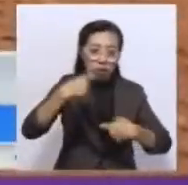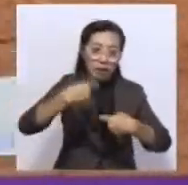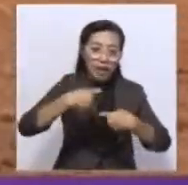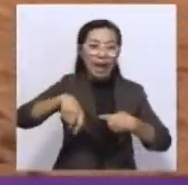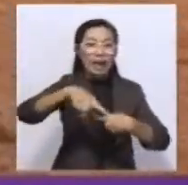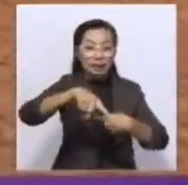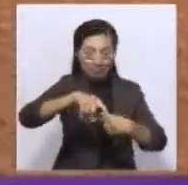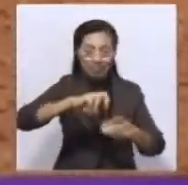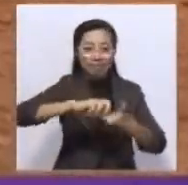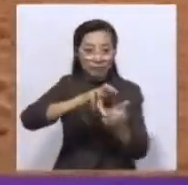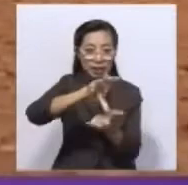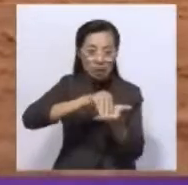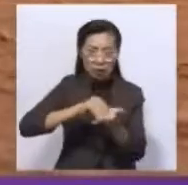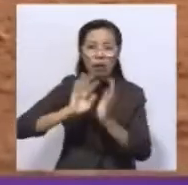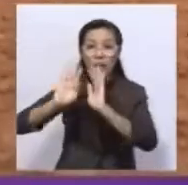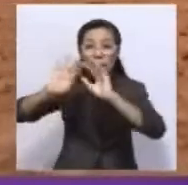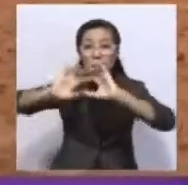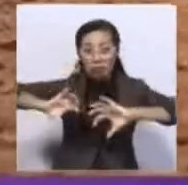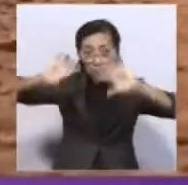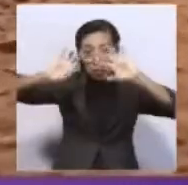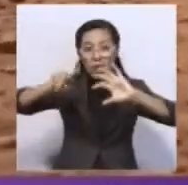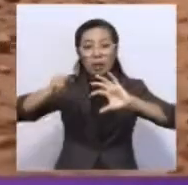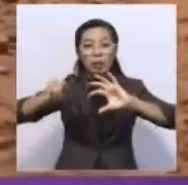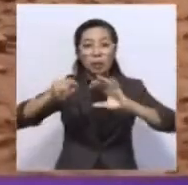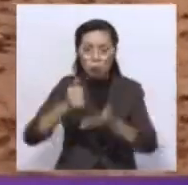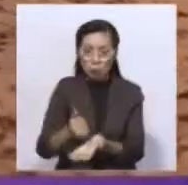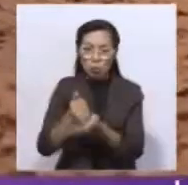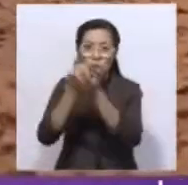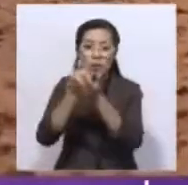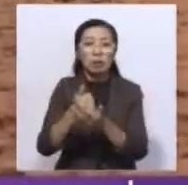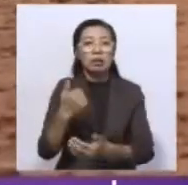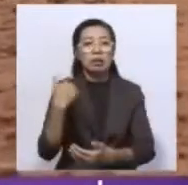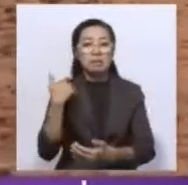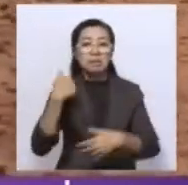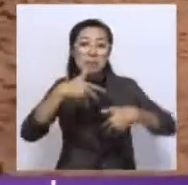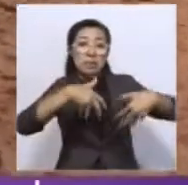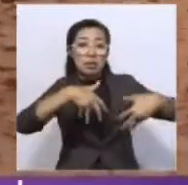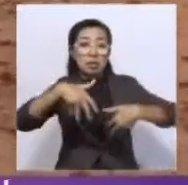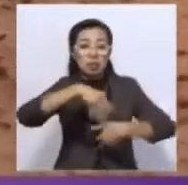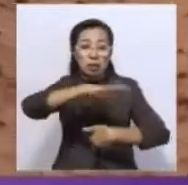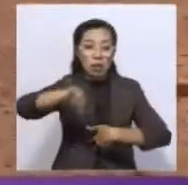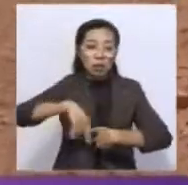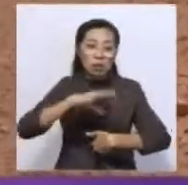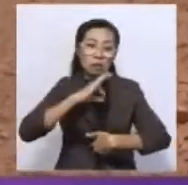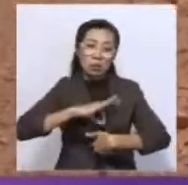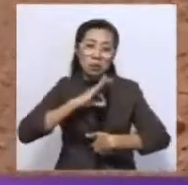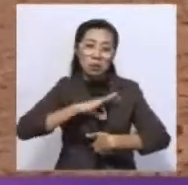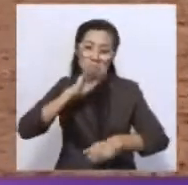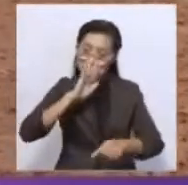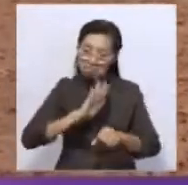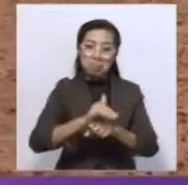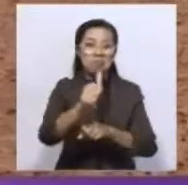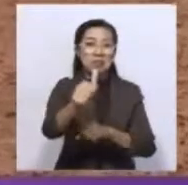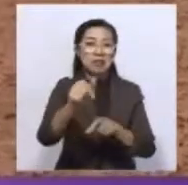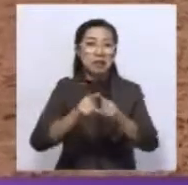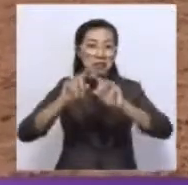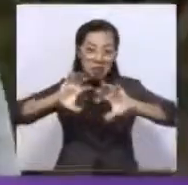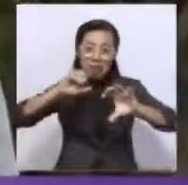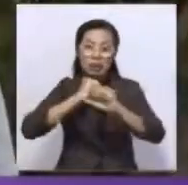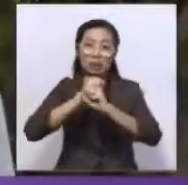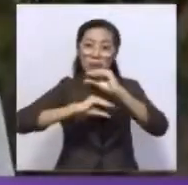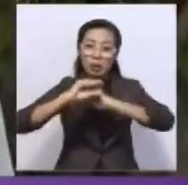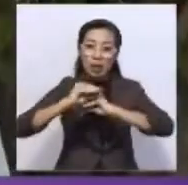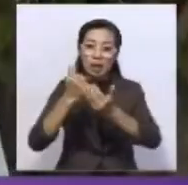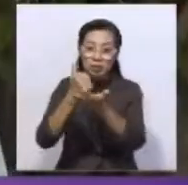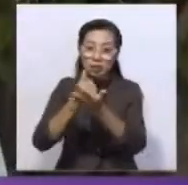นะครับก็อยากให้รัฐบาลซอยนะพี่น้องพ่อใจเปิดบ้านครับที่มีโครงการนี้เข้าม